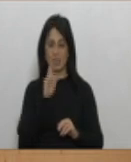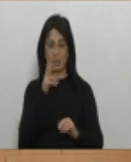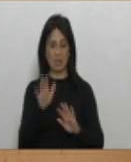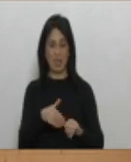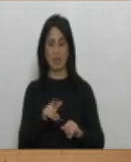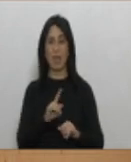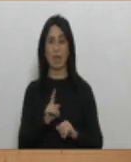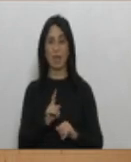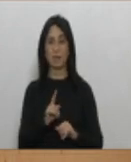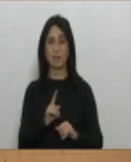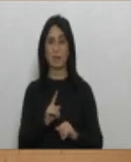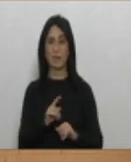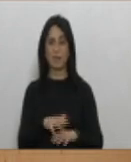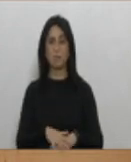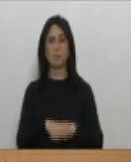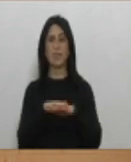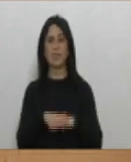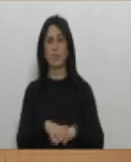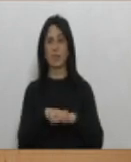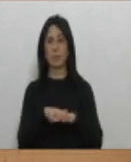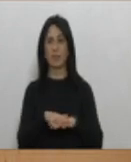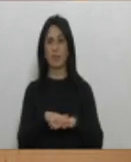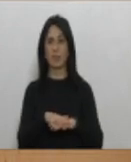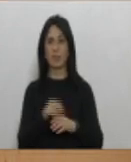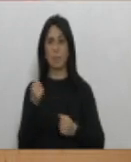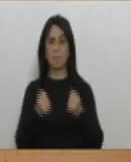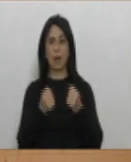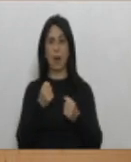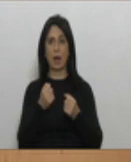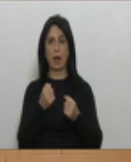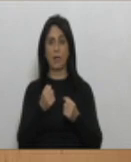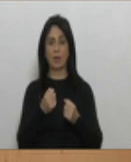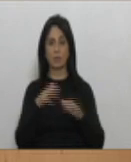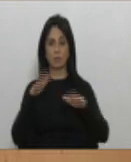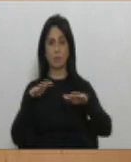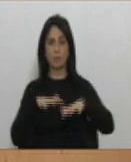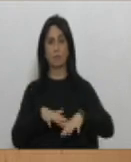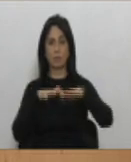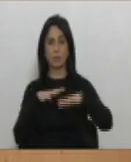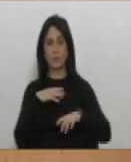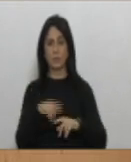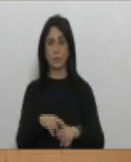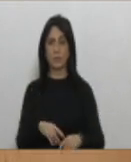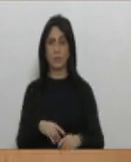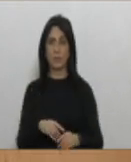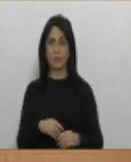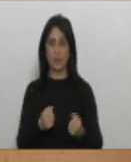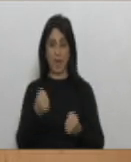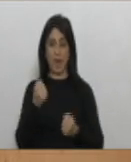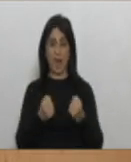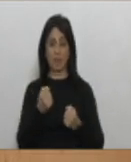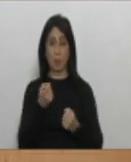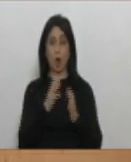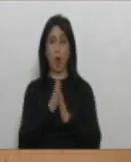რა მიტინგები და მანქანებით გამოსვლები იყო, როდესაც ავტომობილით